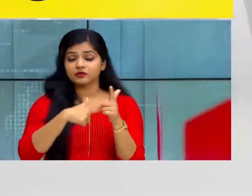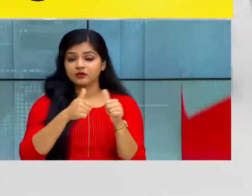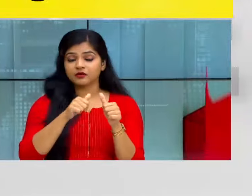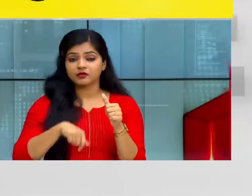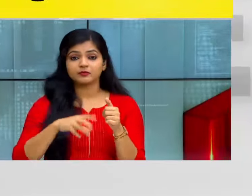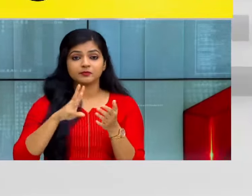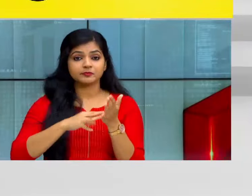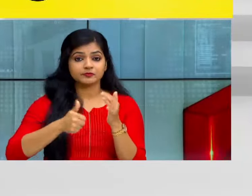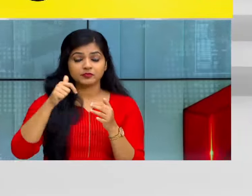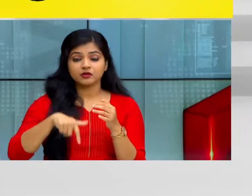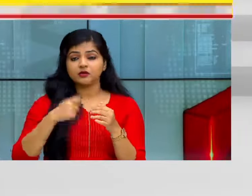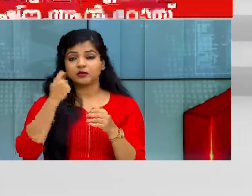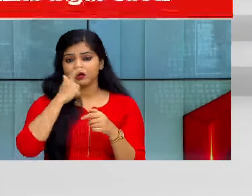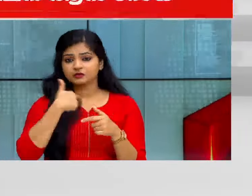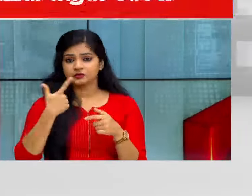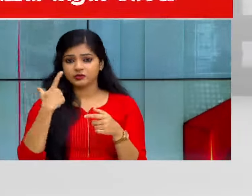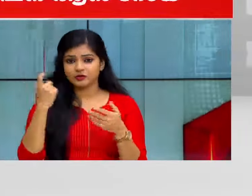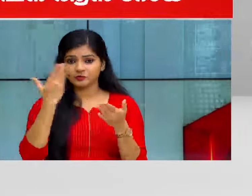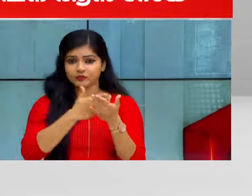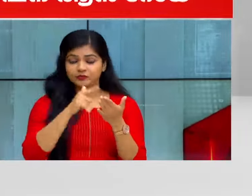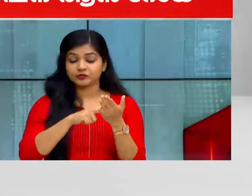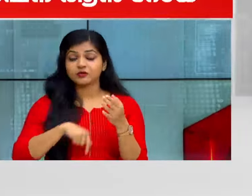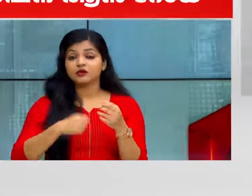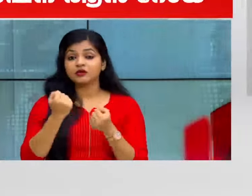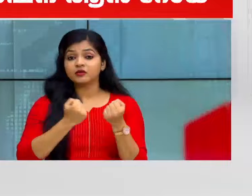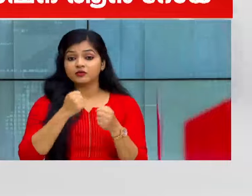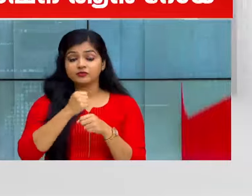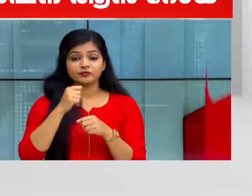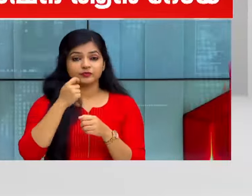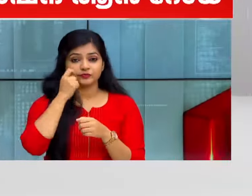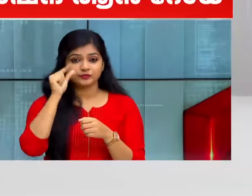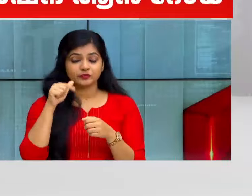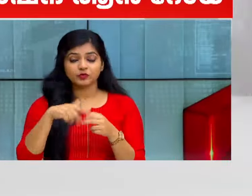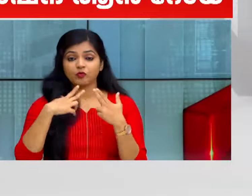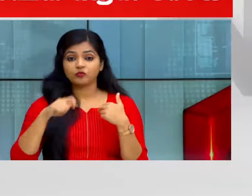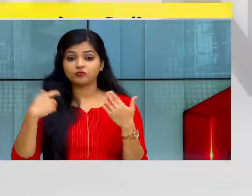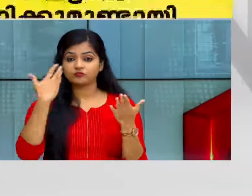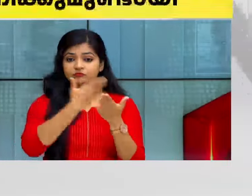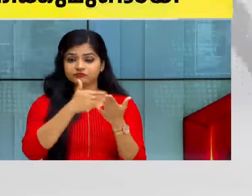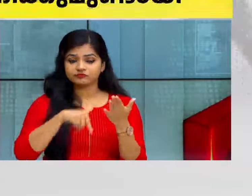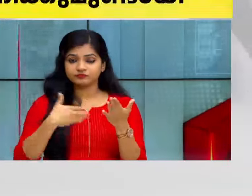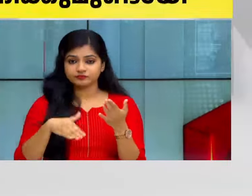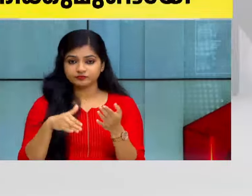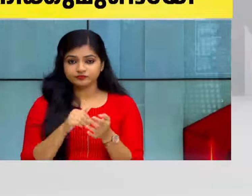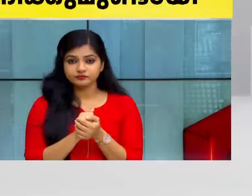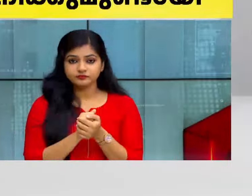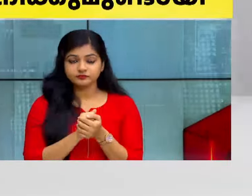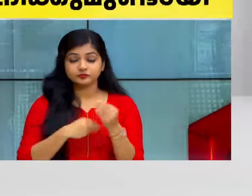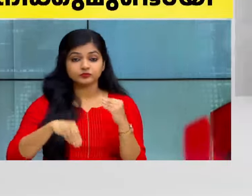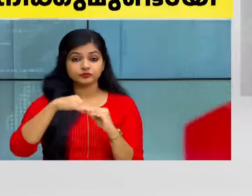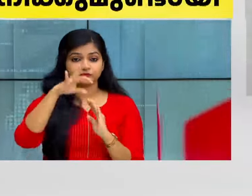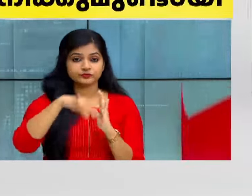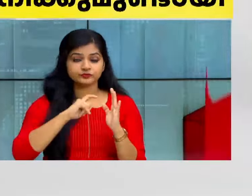എംഎൽഎക്കും എതിരായ പരാതിയിൽ അന്വേഷണം ആവശ്യപ്പെട്ട് കെഎസ്ആർടിസി ഡ്രൈവർ എൽ എച്ച് യദു കോടതിയിലേക്ക് മാജിസ്ട്രേറ്റ് കോടതിയിലാണ് ഹർജി നൽകുക സലീം മാലിക്